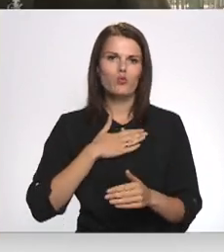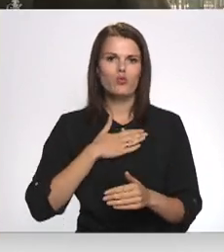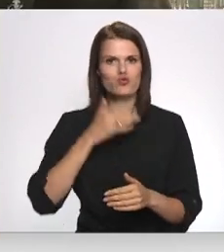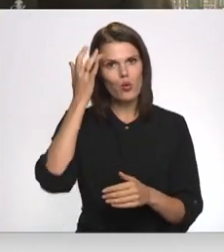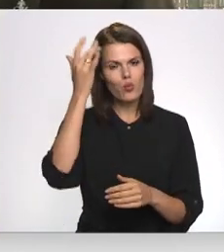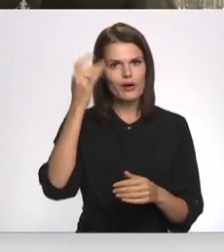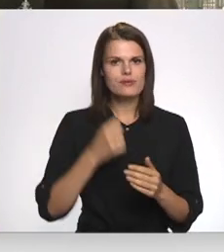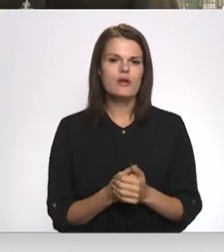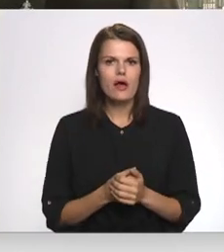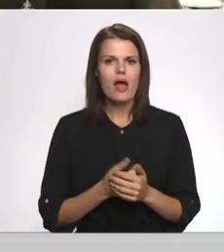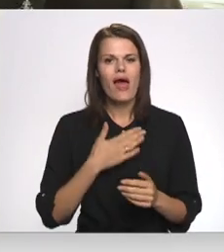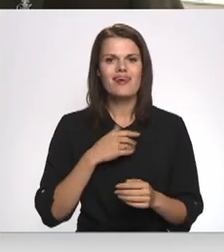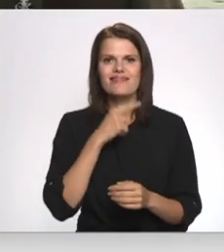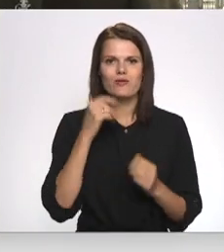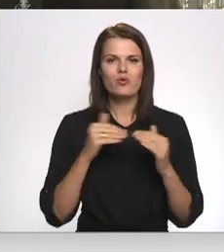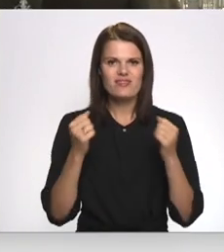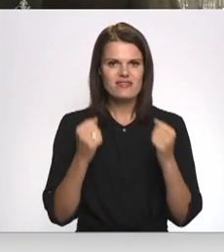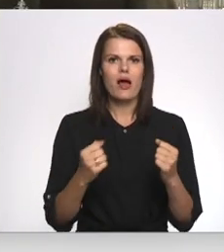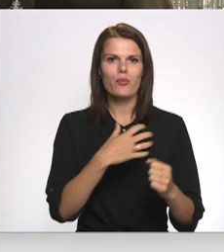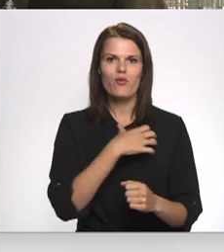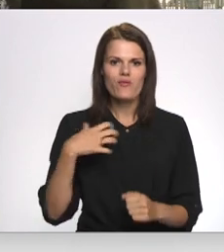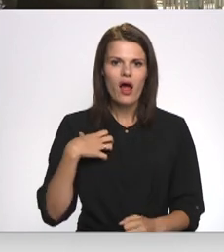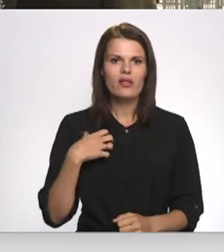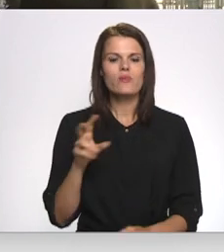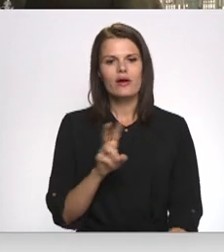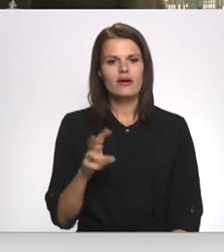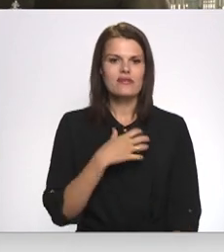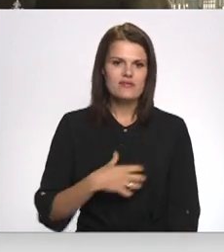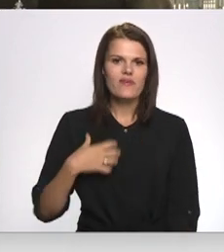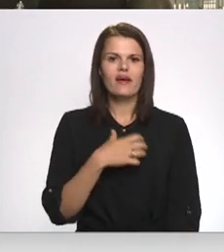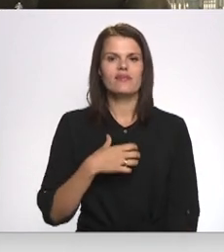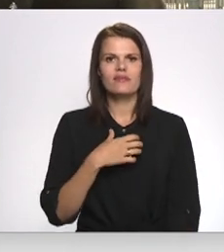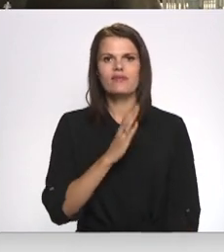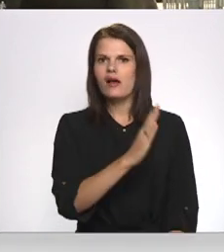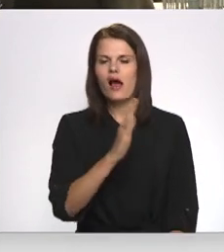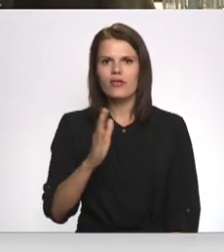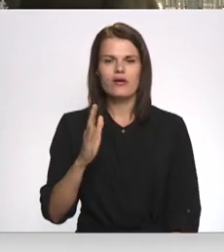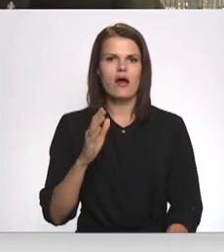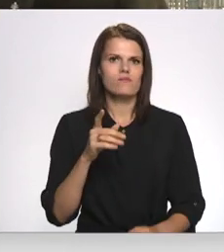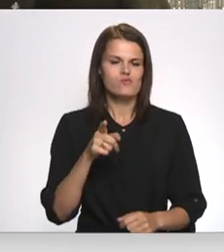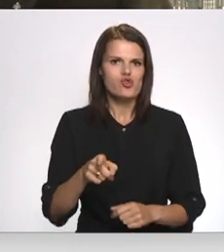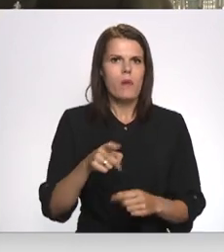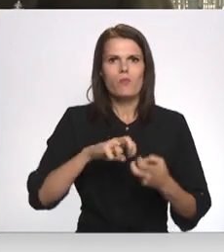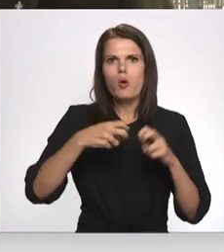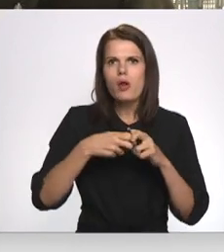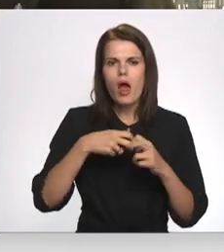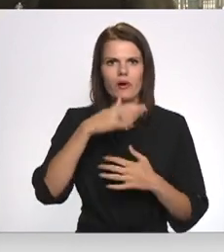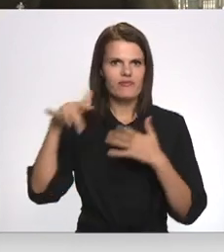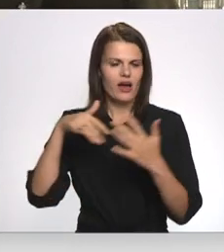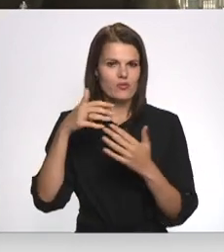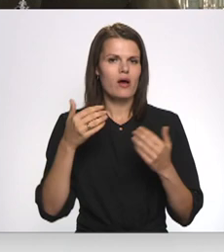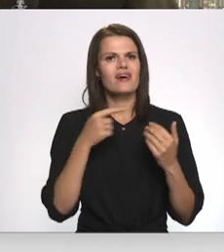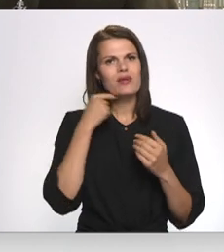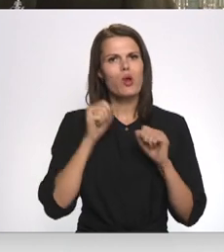protams, vēlētos stabilu valdību, kas ir nepieciešama vētrainos apstākļos un drošības situācija Eiropā un